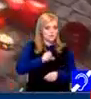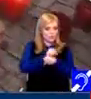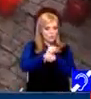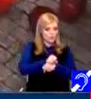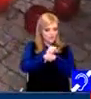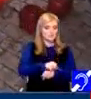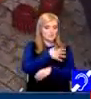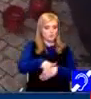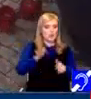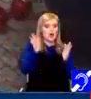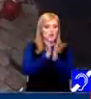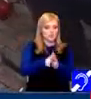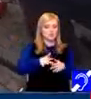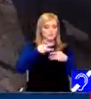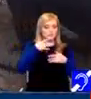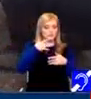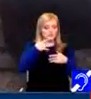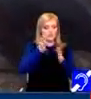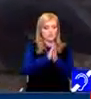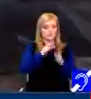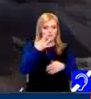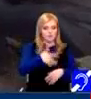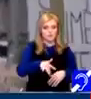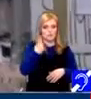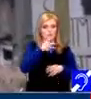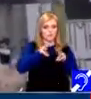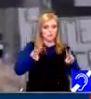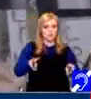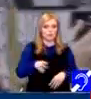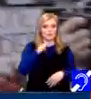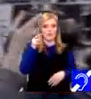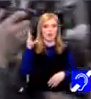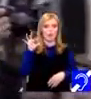de stradă pentru a cere demisia premierului Fico.